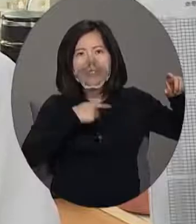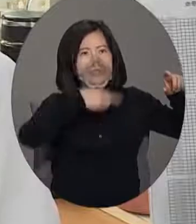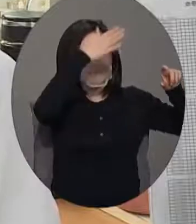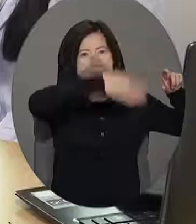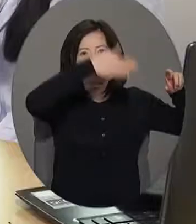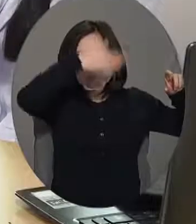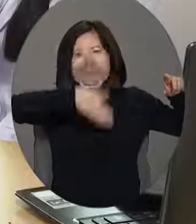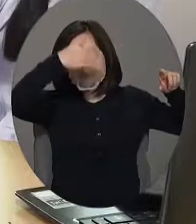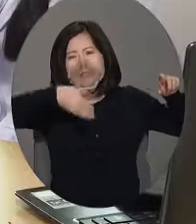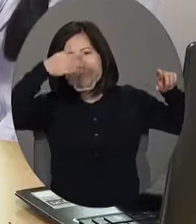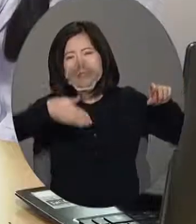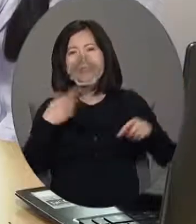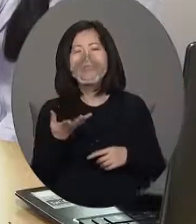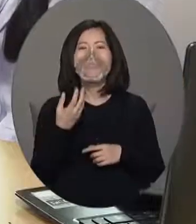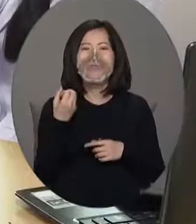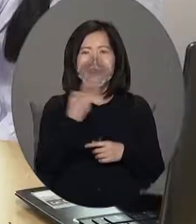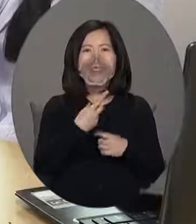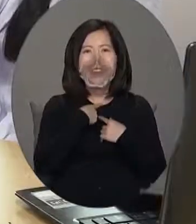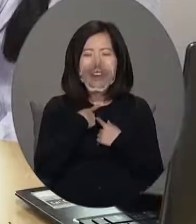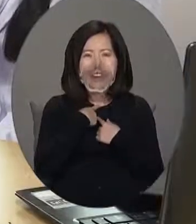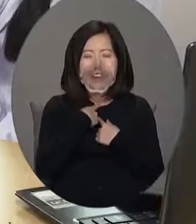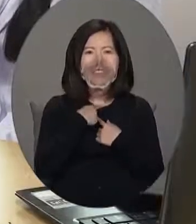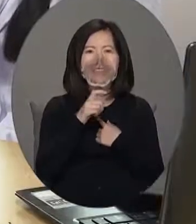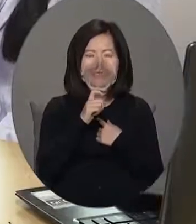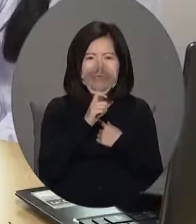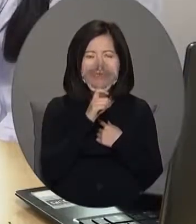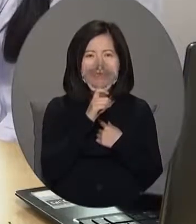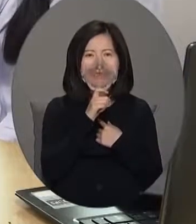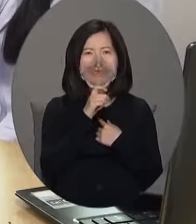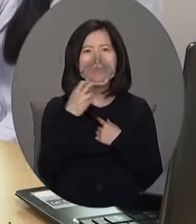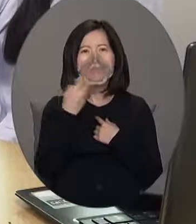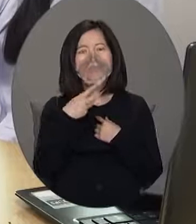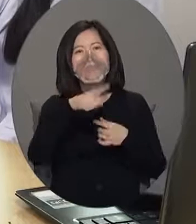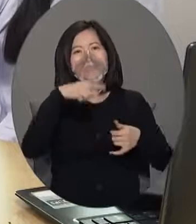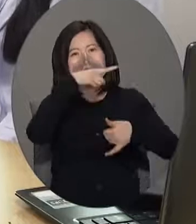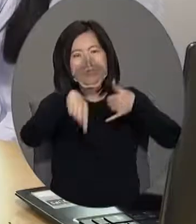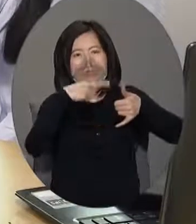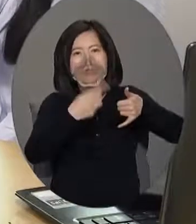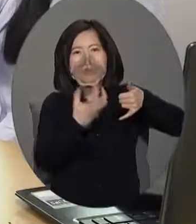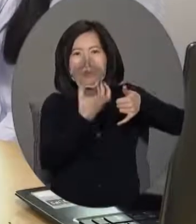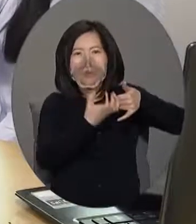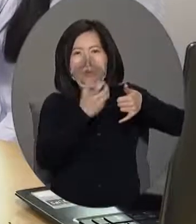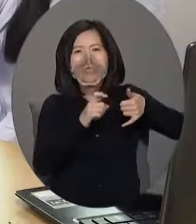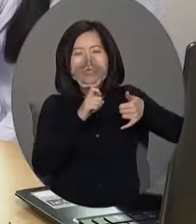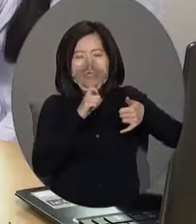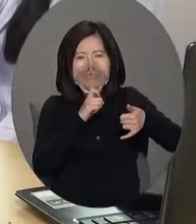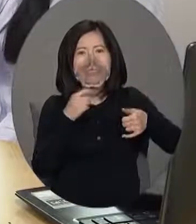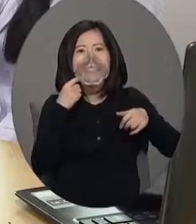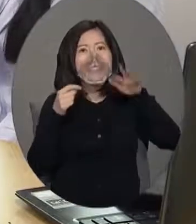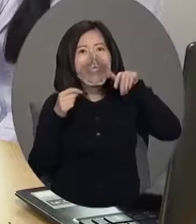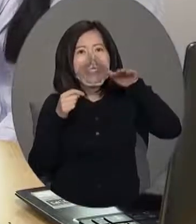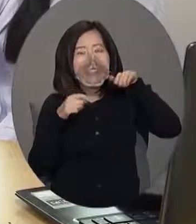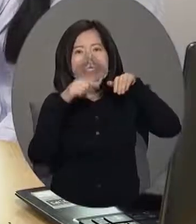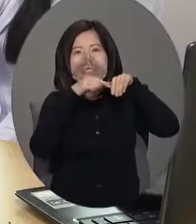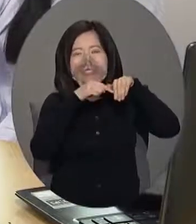次讲。除咗咳嘅唔舒服之外咧，佢比较突出嗰个症状咧就系佢个人好热啦，吓另外咧就系嗰个脷咧都